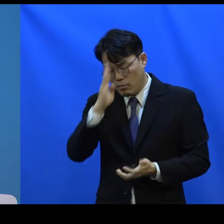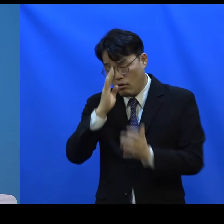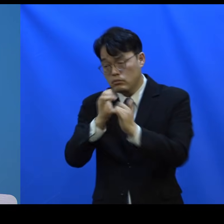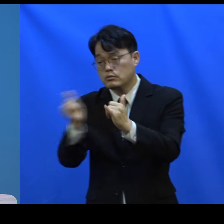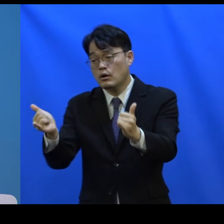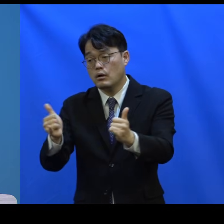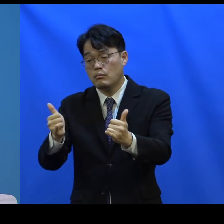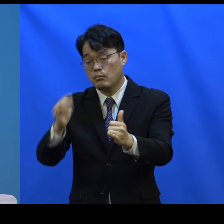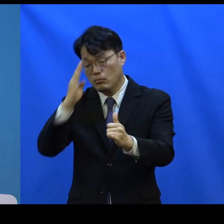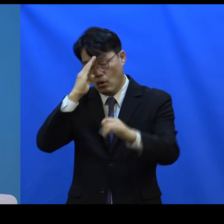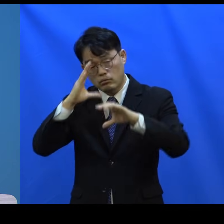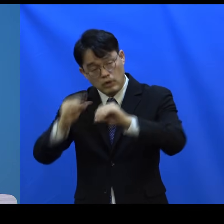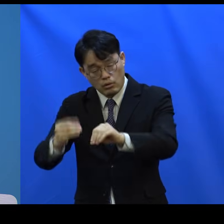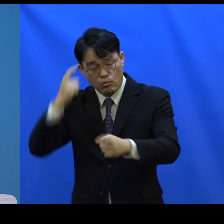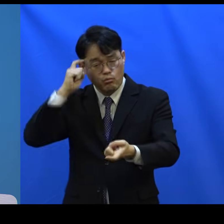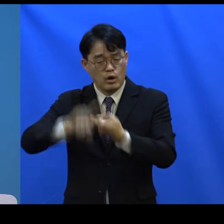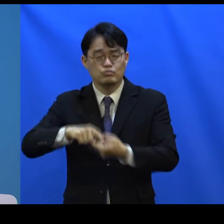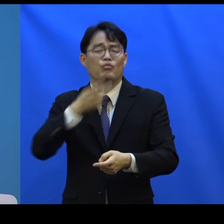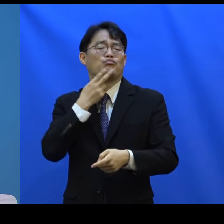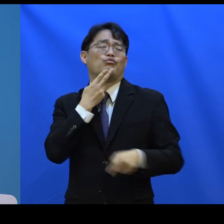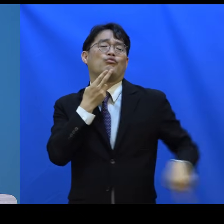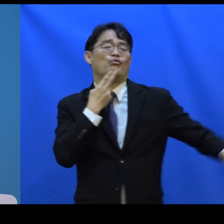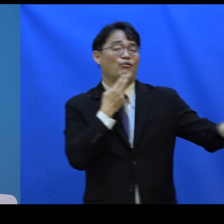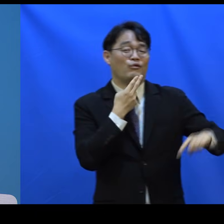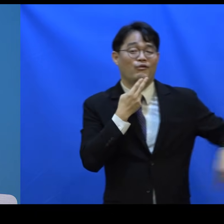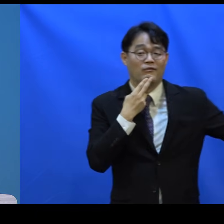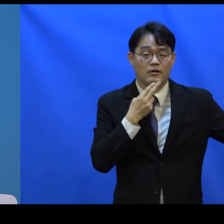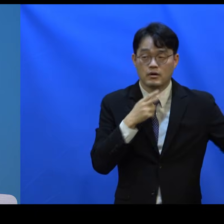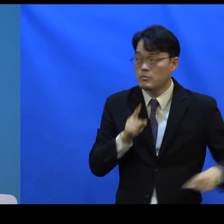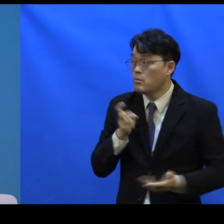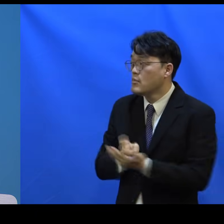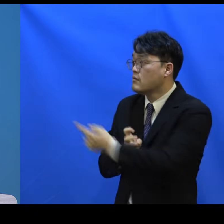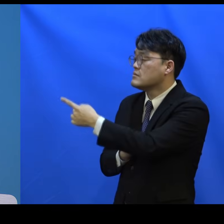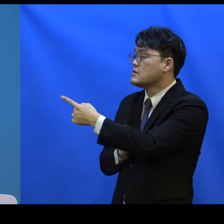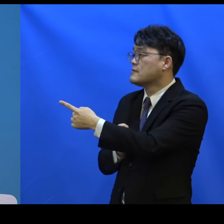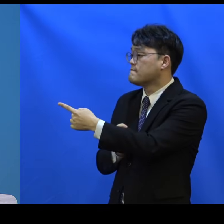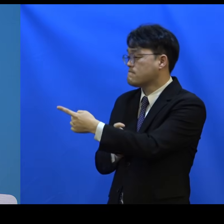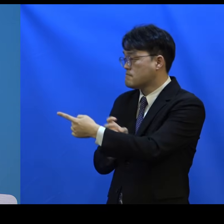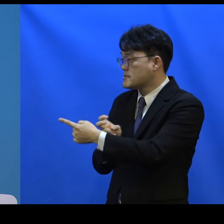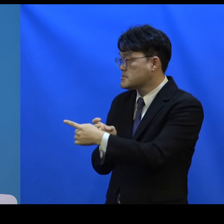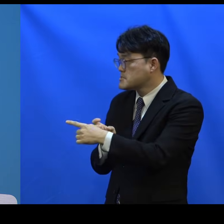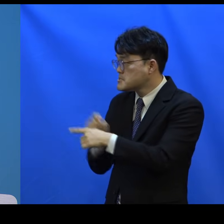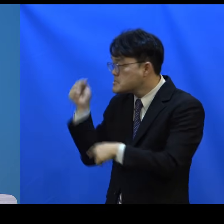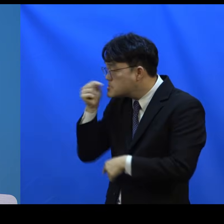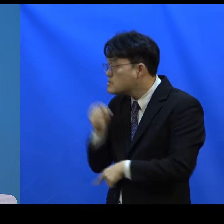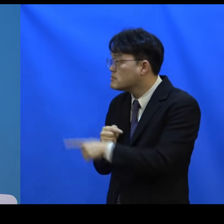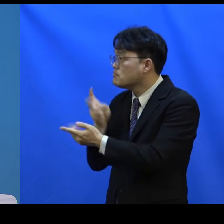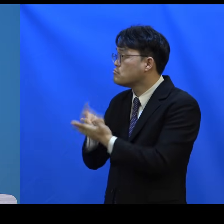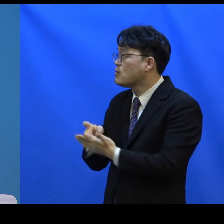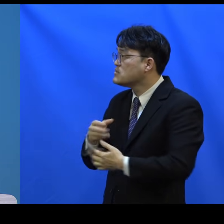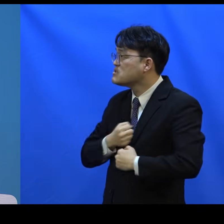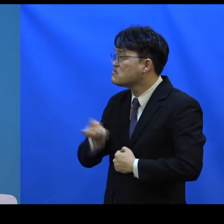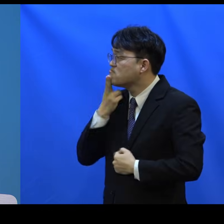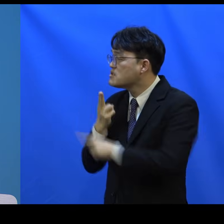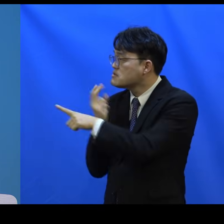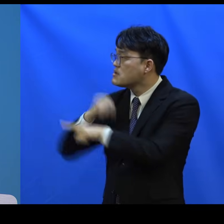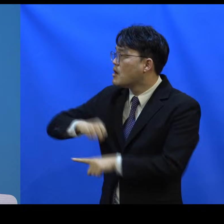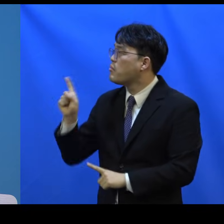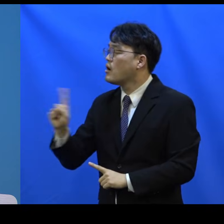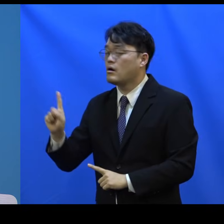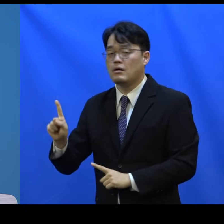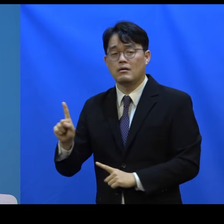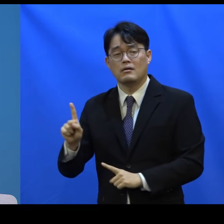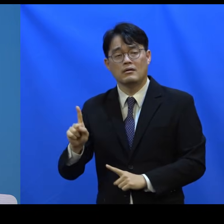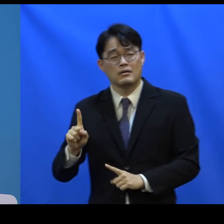사람이 살아나고 회복되는 데는 관심이 없는 거예요. 그러니까 예수님과 이 바리새인들과 계속